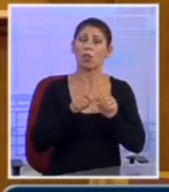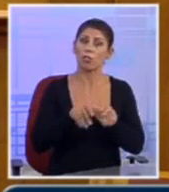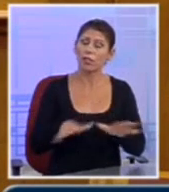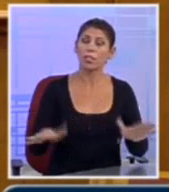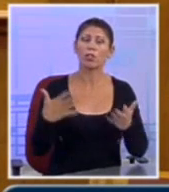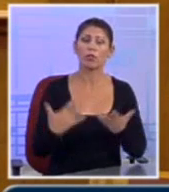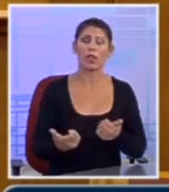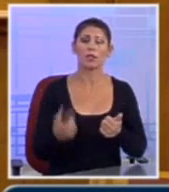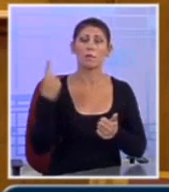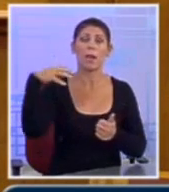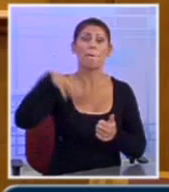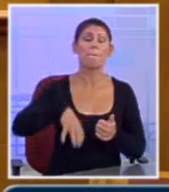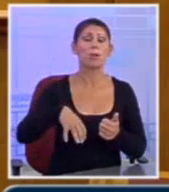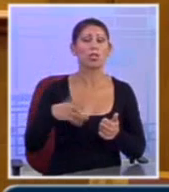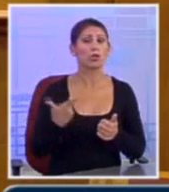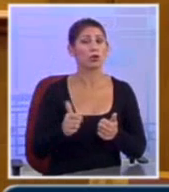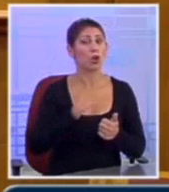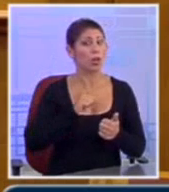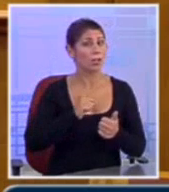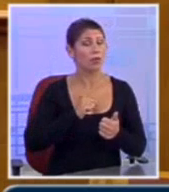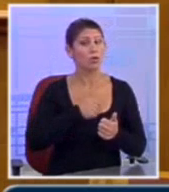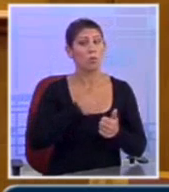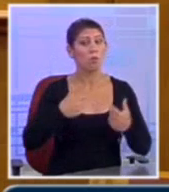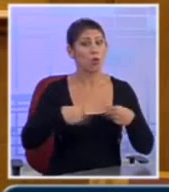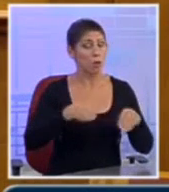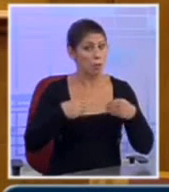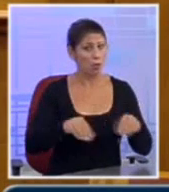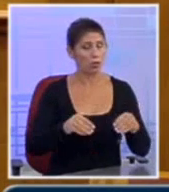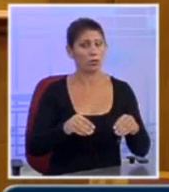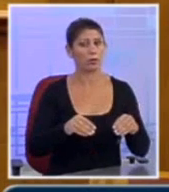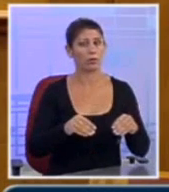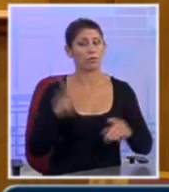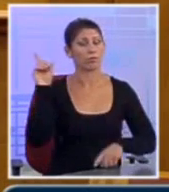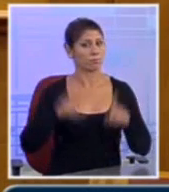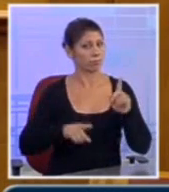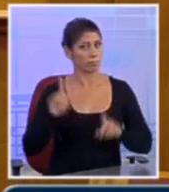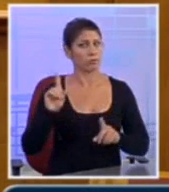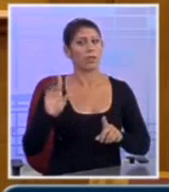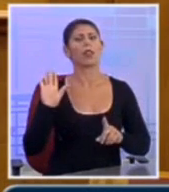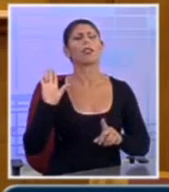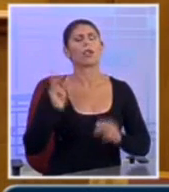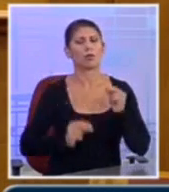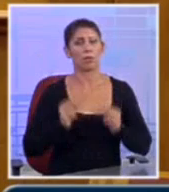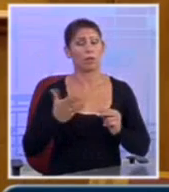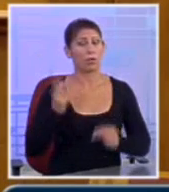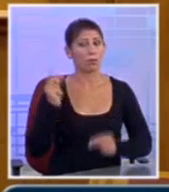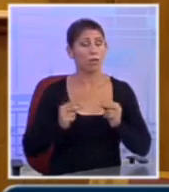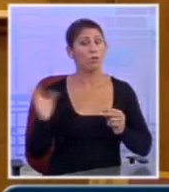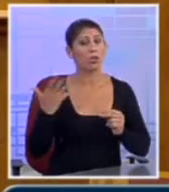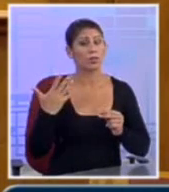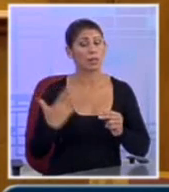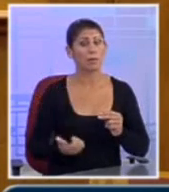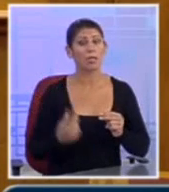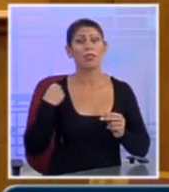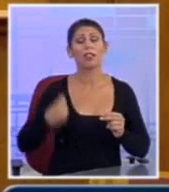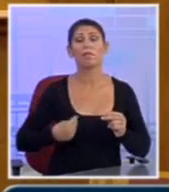θα περάσουμε σε μια εποχή όπου το ιδιωτικό μονοπόλιο, με το οποίο ορισμένοι δεν έχουν πρόβλημα, έχουν πρόβλημα όταν υπάρχουν